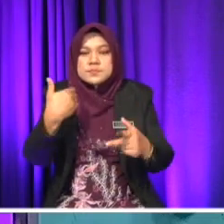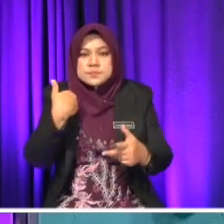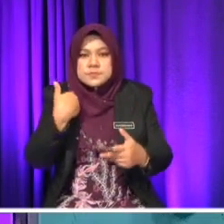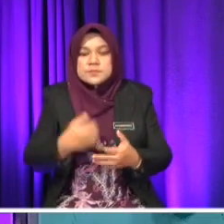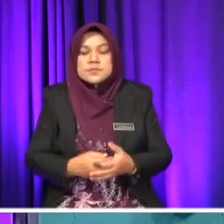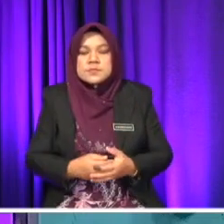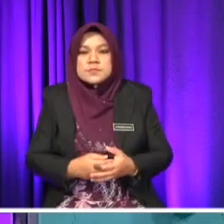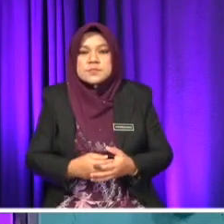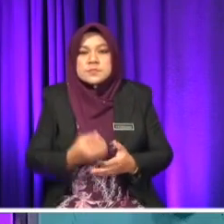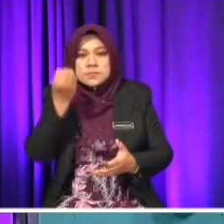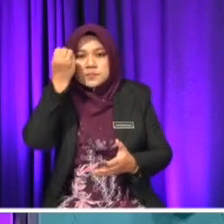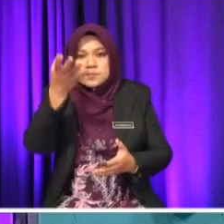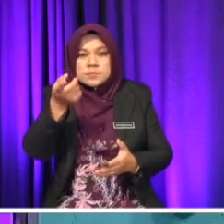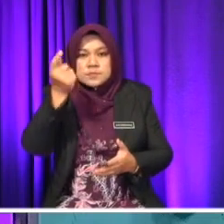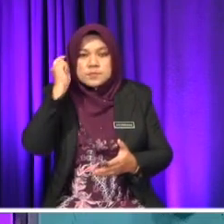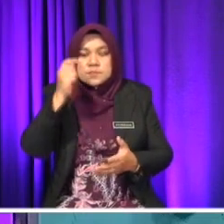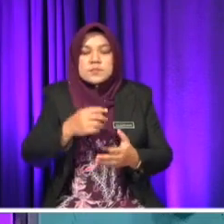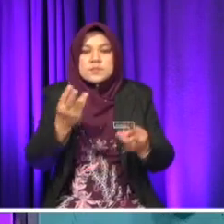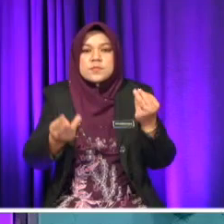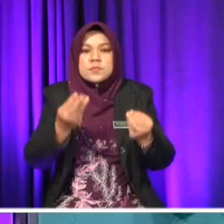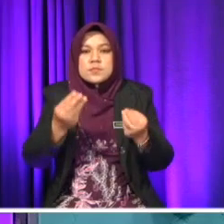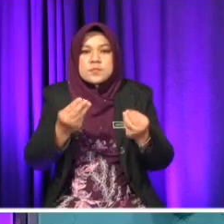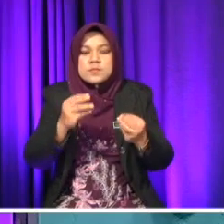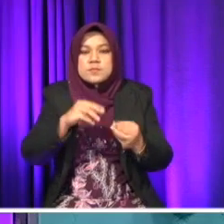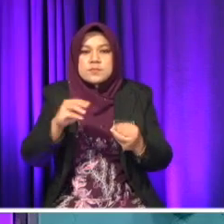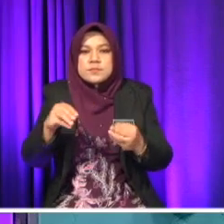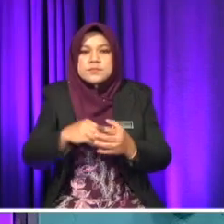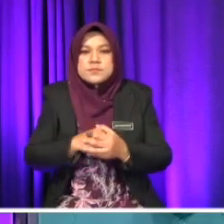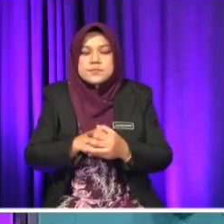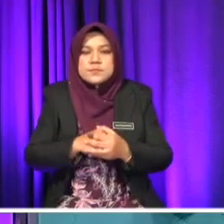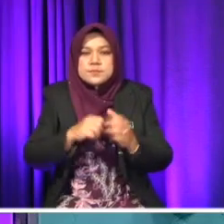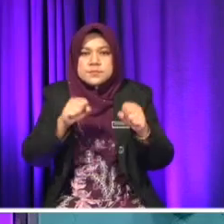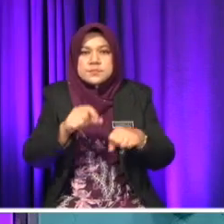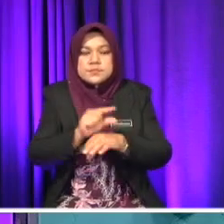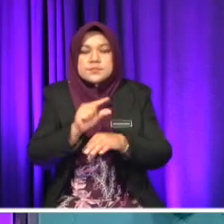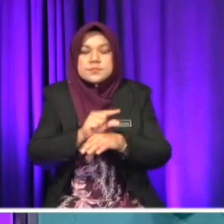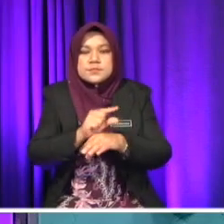maklumat yang baru saja kita dengar ini mungkin murid-murid dalam seterusnya